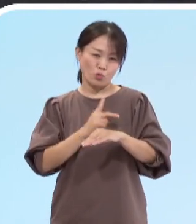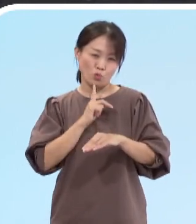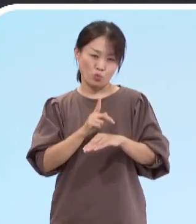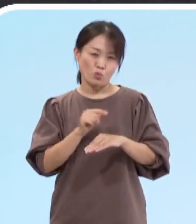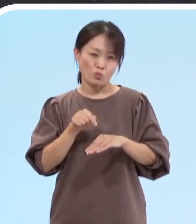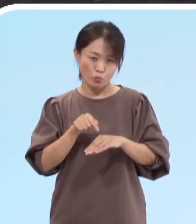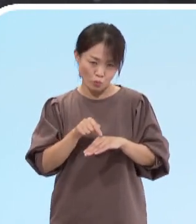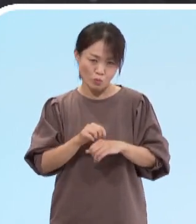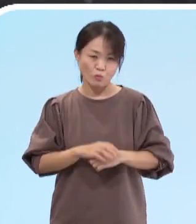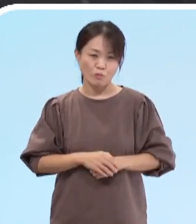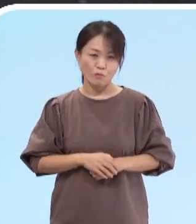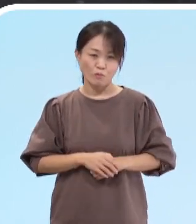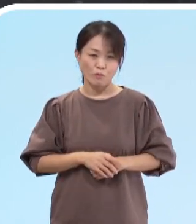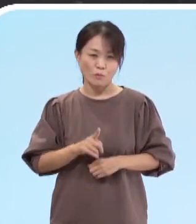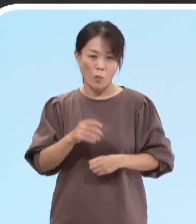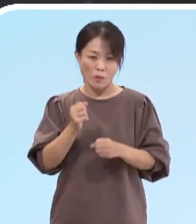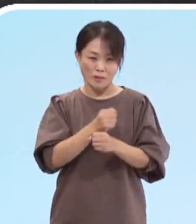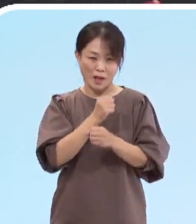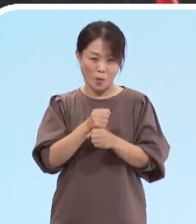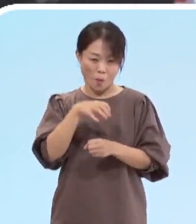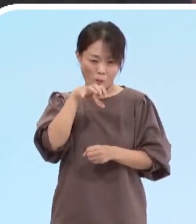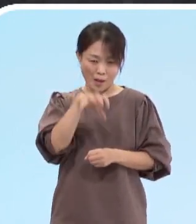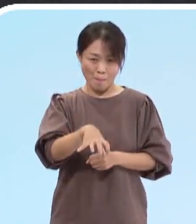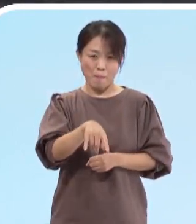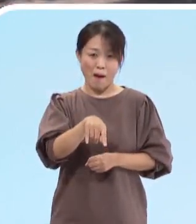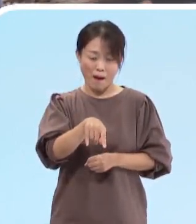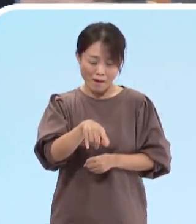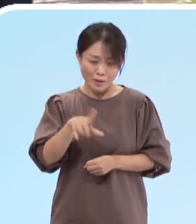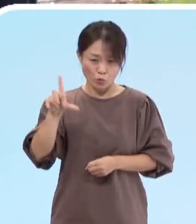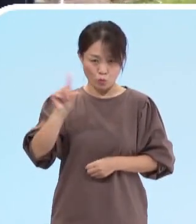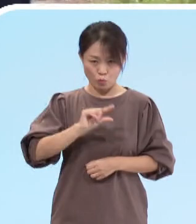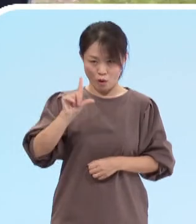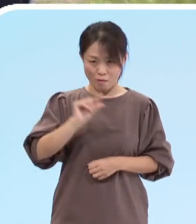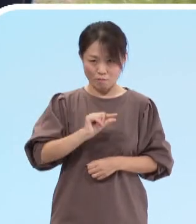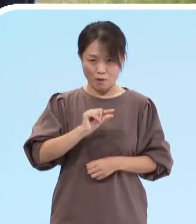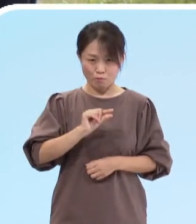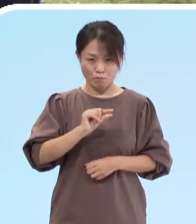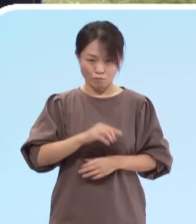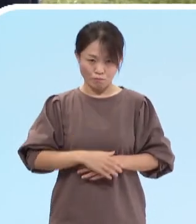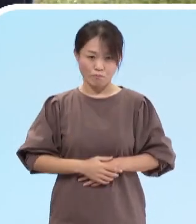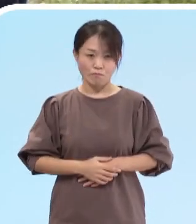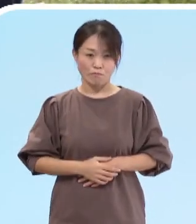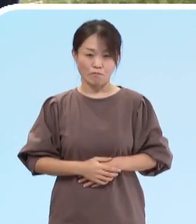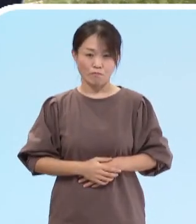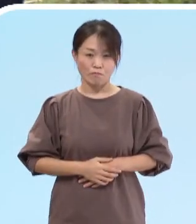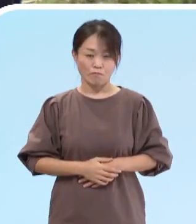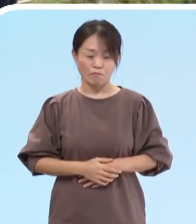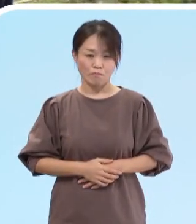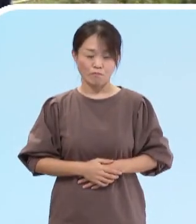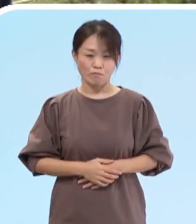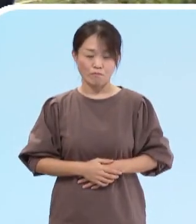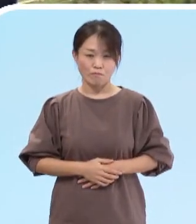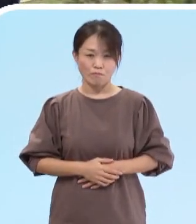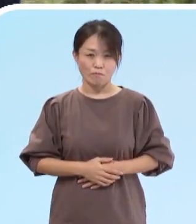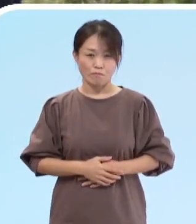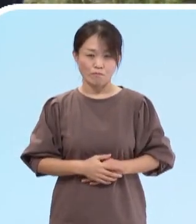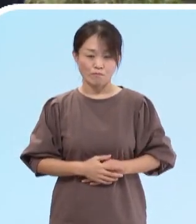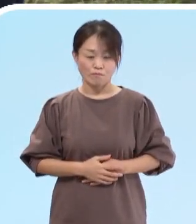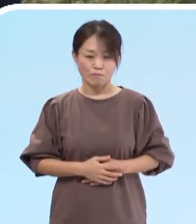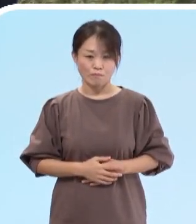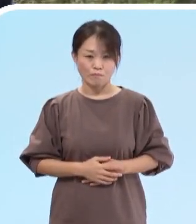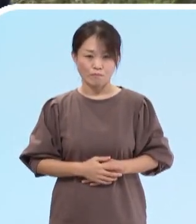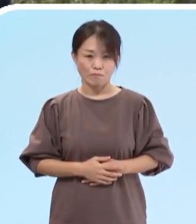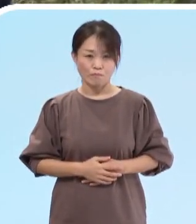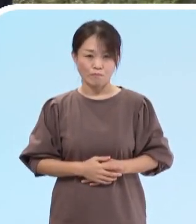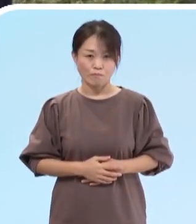通のもともとの語源なんですけども、 はい、 それを、建設現場で施工現場で活かして、 はい、 取り入れてやってるっていうような